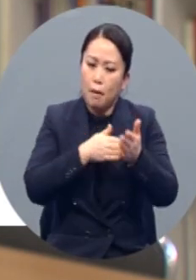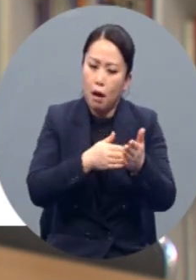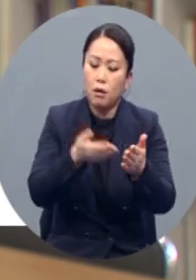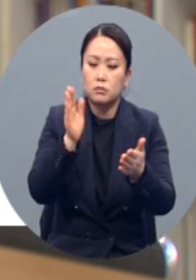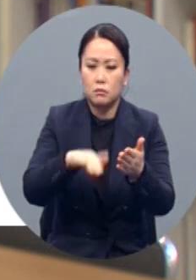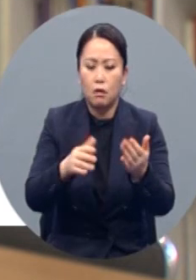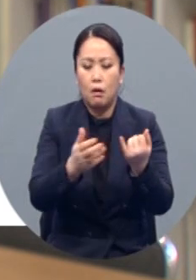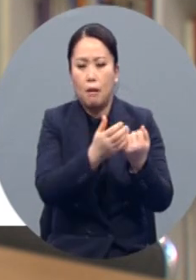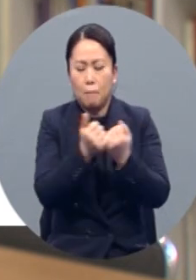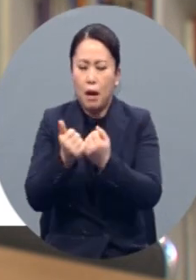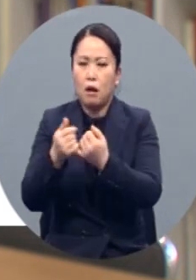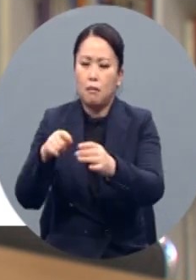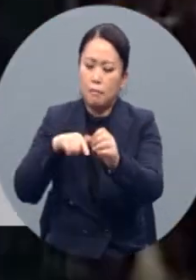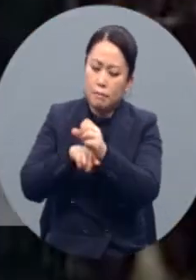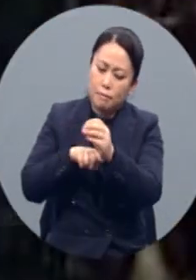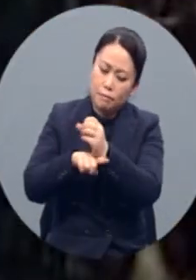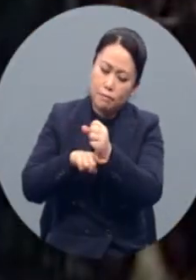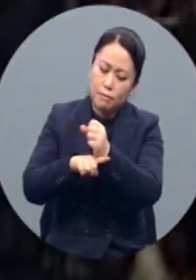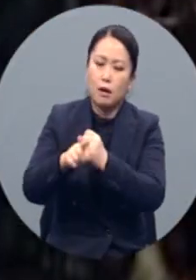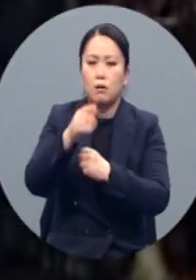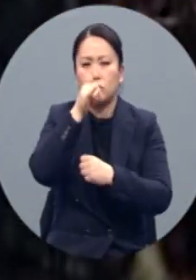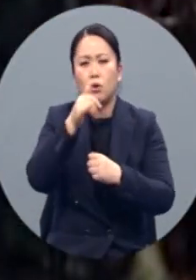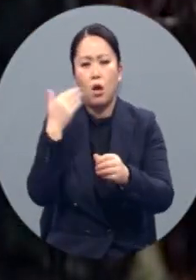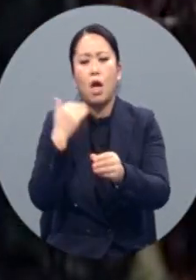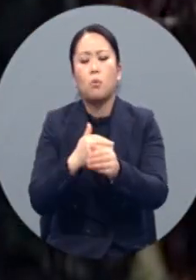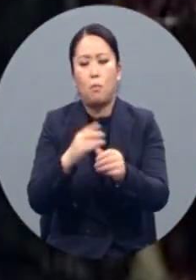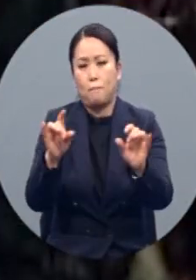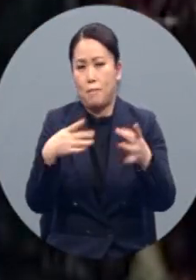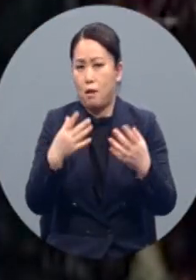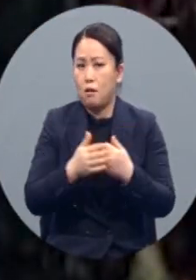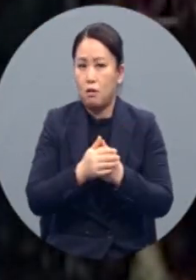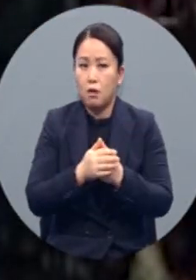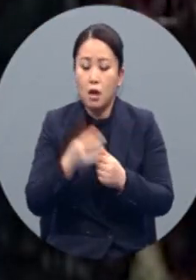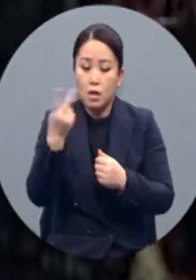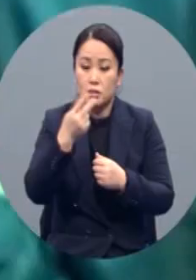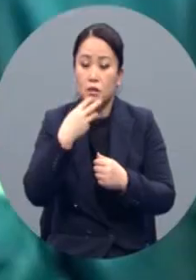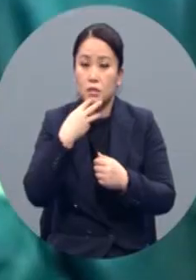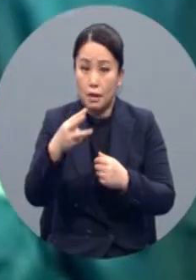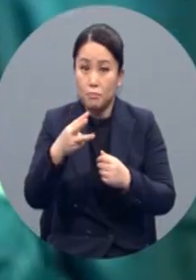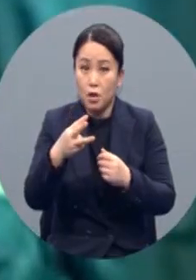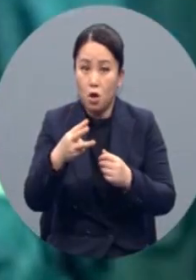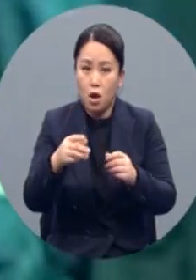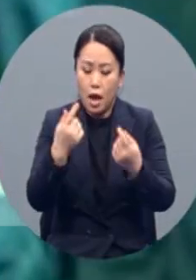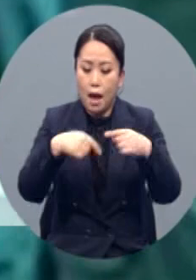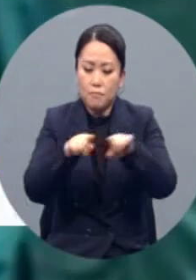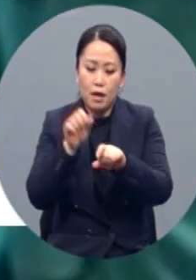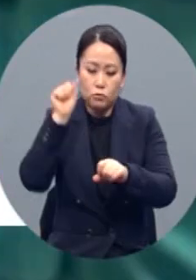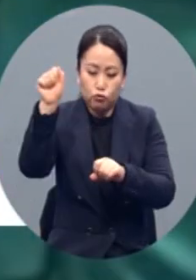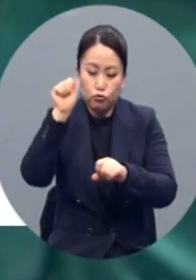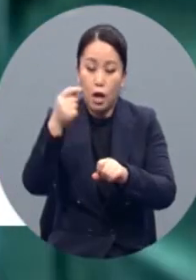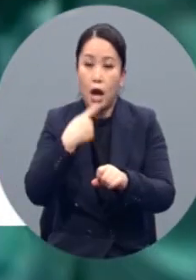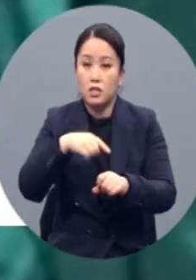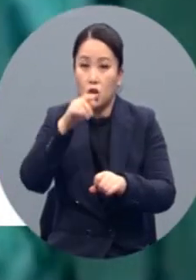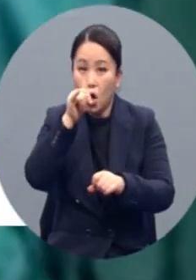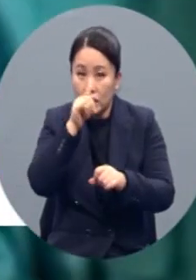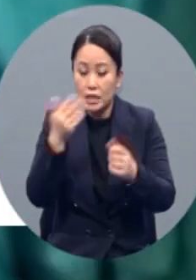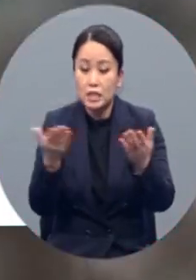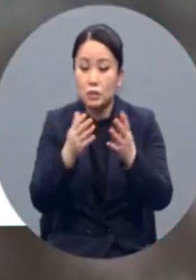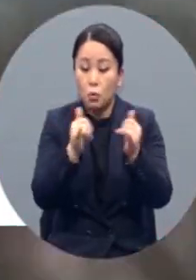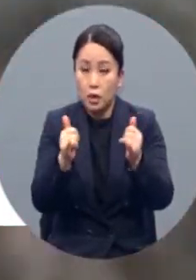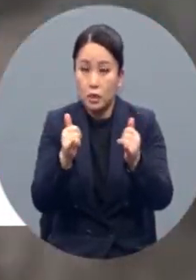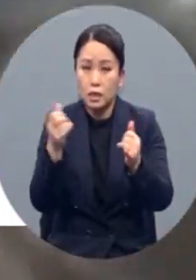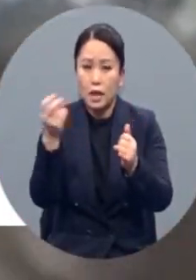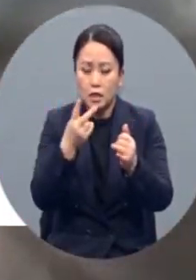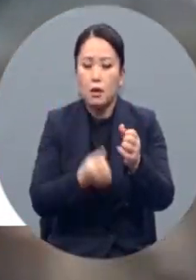해고 까지 항공 이렇게 2003년 함께 투쟁했던 동료들이 모두 복직 햇지만 제 개의 반대로